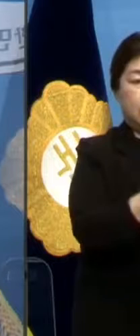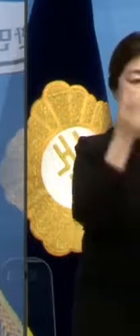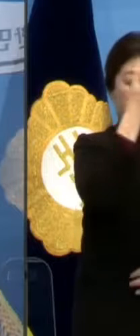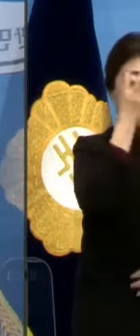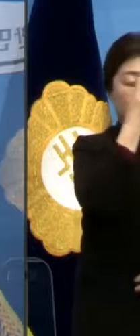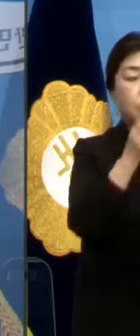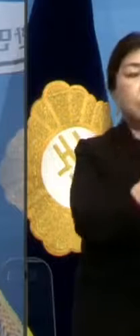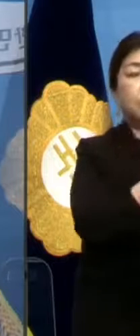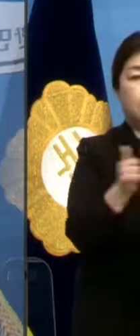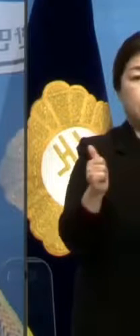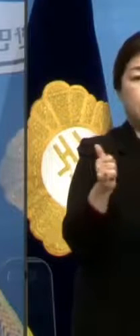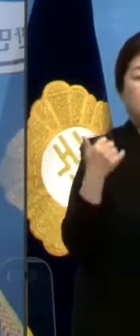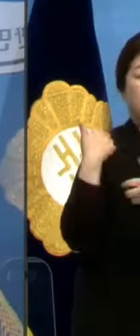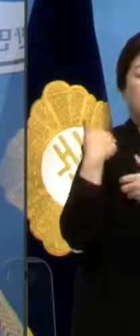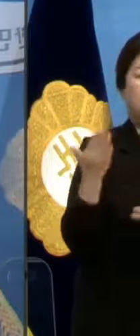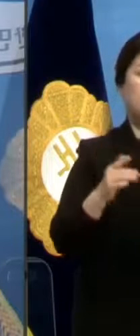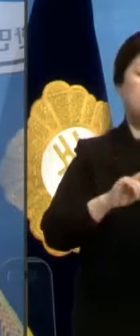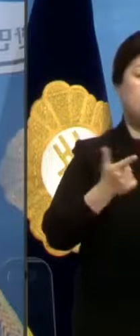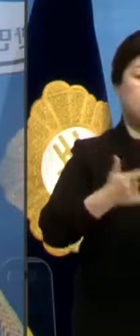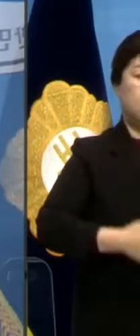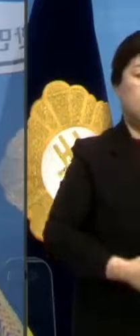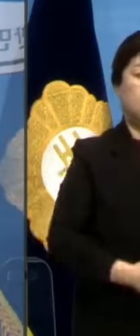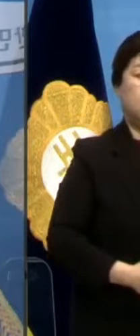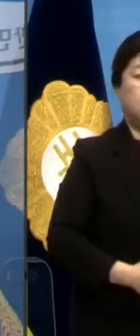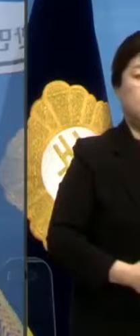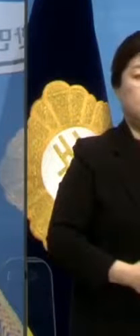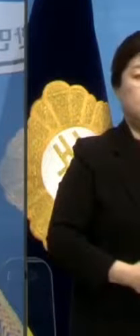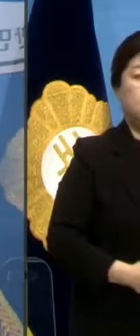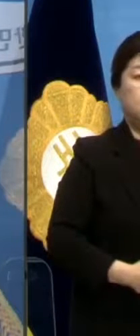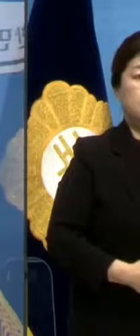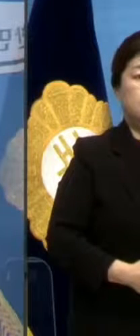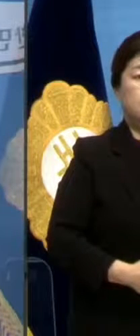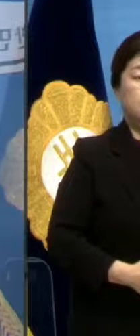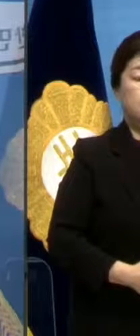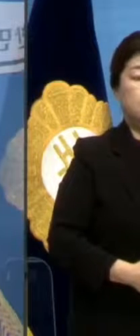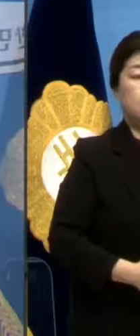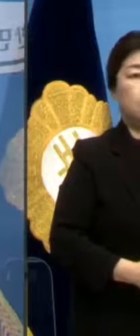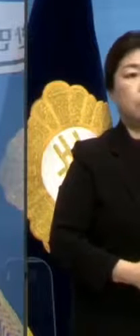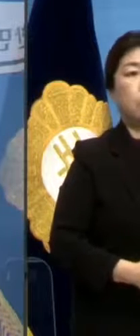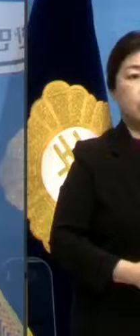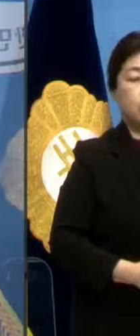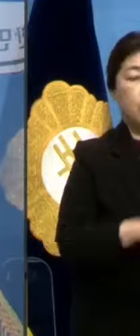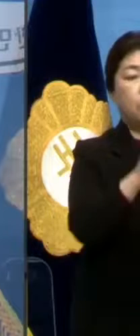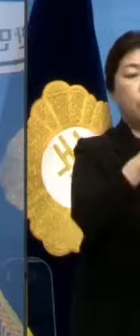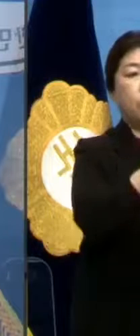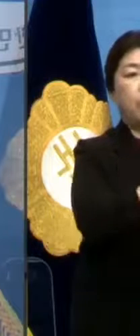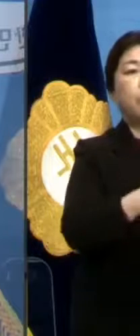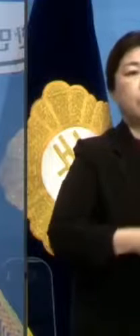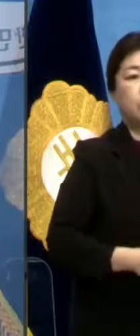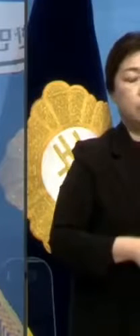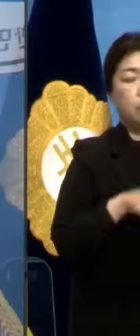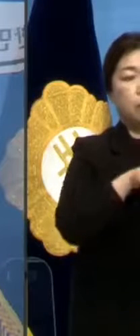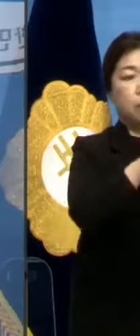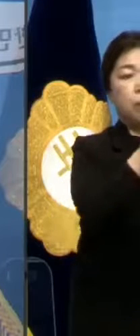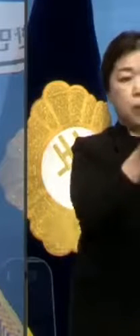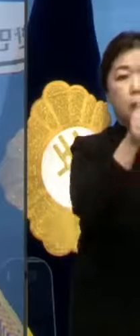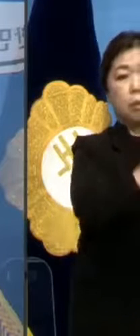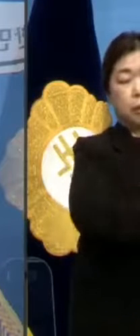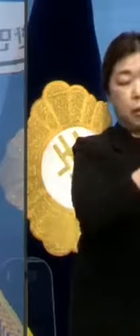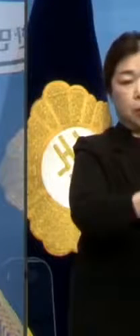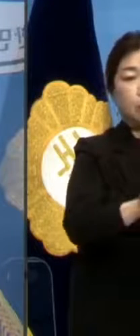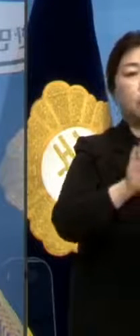이런 상황을 좌시하지 않겠다는 말씀을 드립니다. 선 국민의힘 후보 경선 그리고